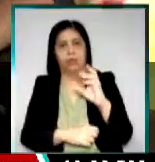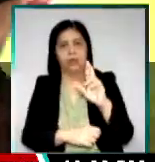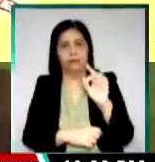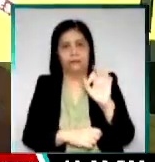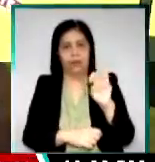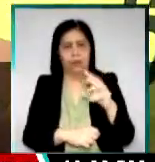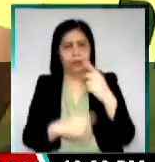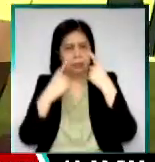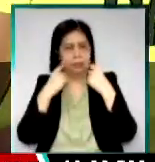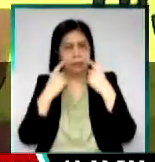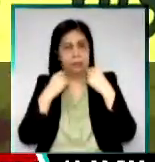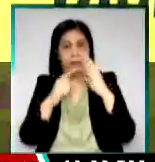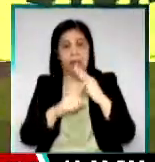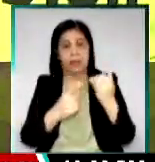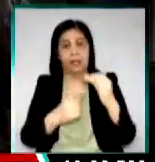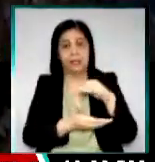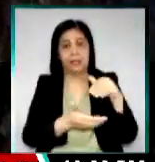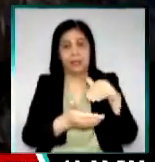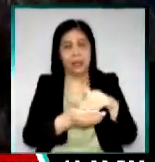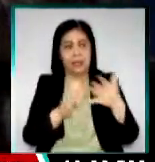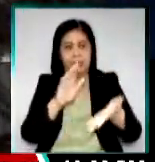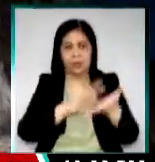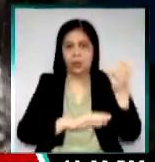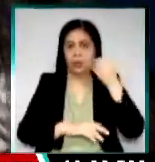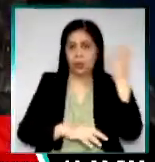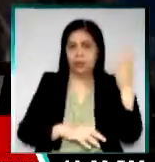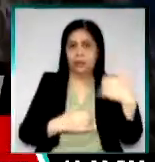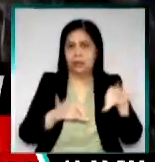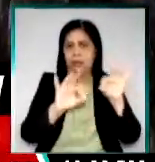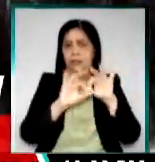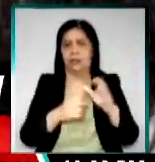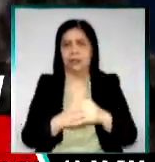sa Barangay Central na pauwi na raw sana.